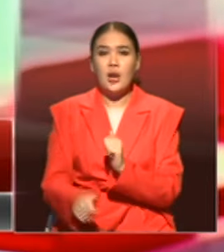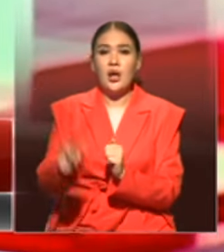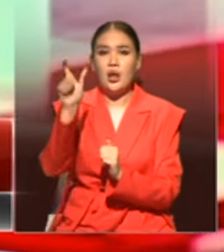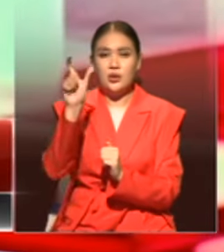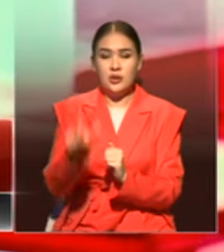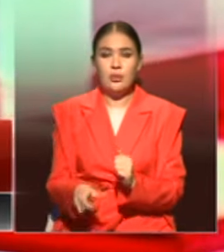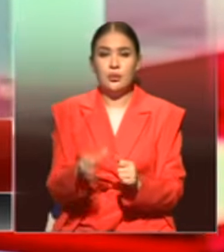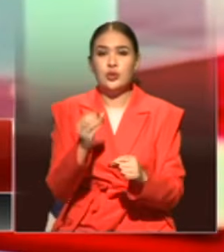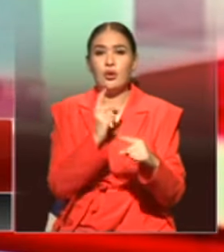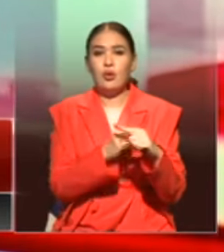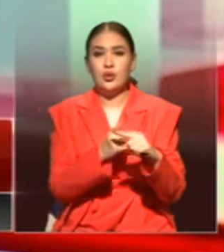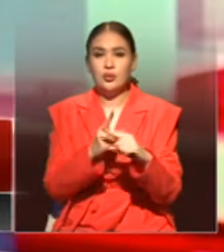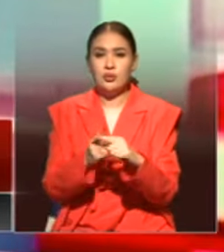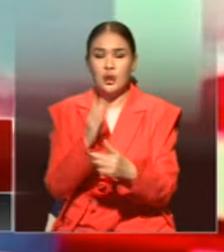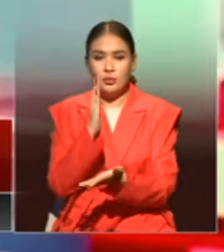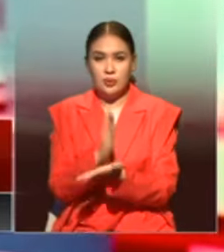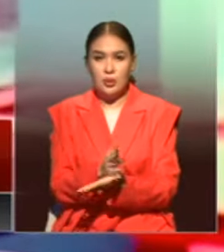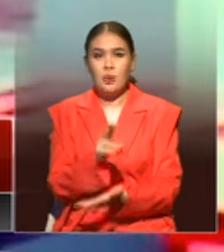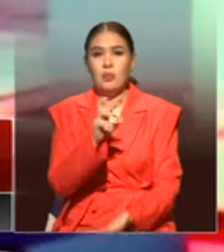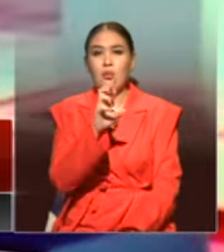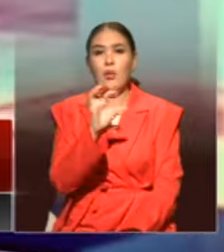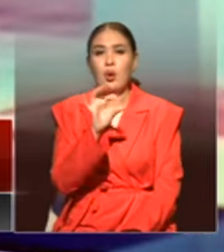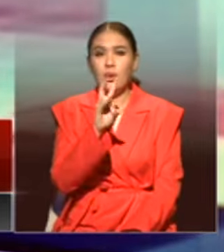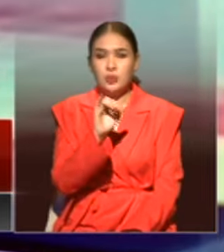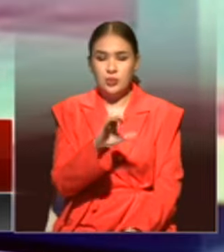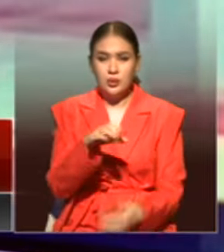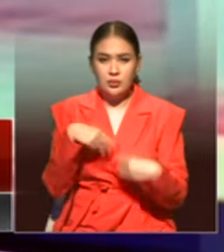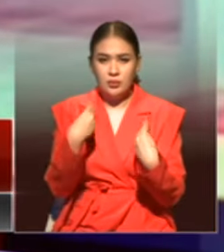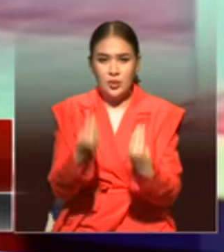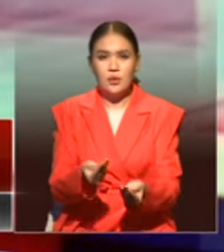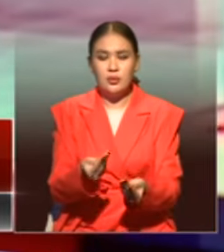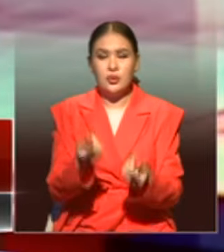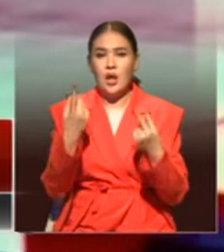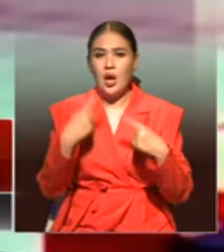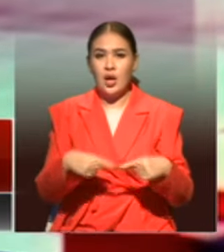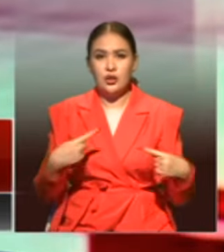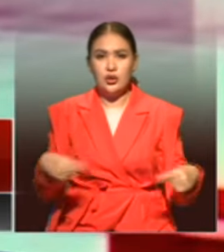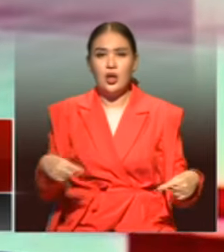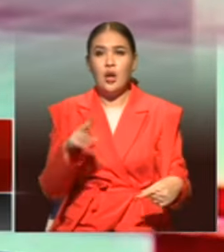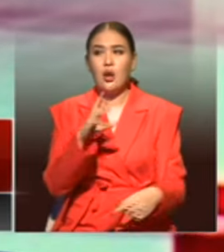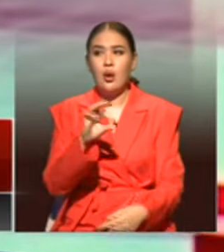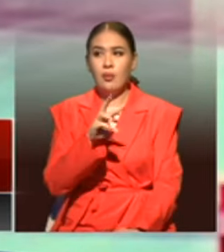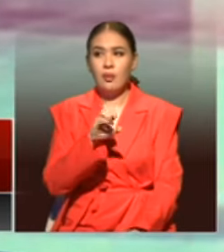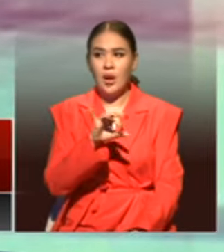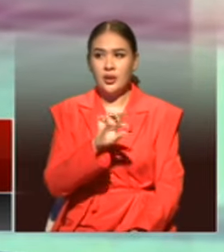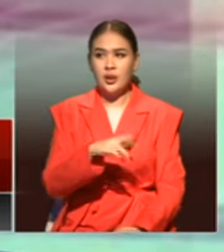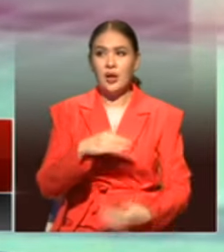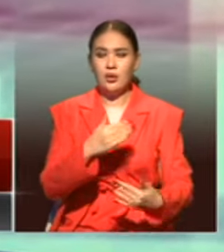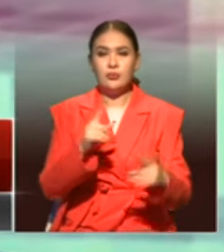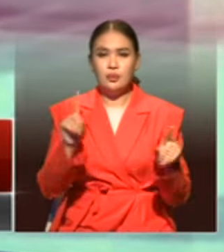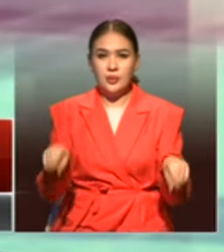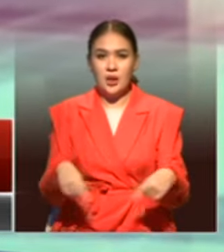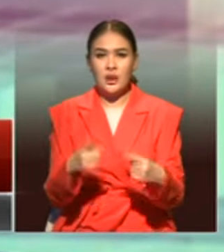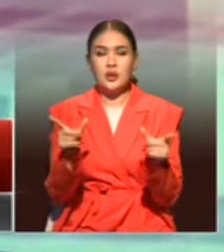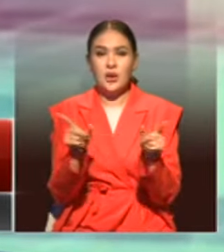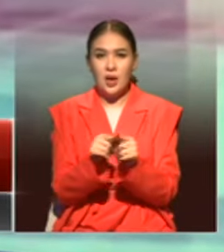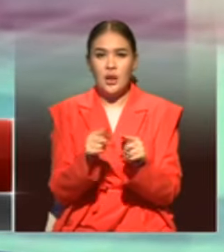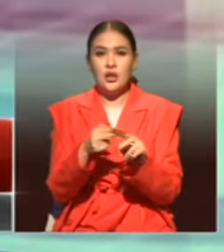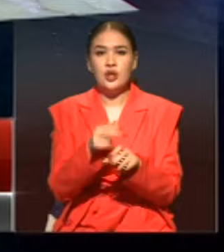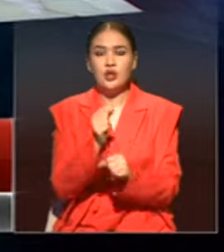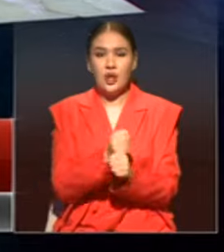өзіміз қосымшамыз бар, соған бонус береміз. Сол бонустарды әртүрлі компаниялармен интеграция